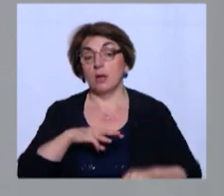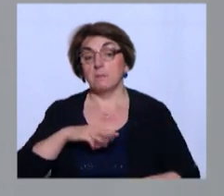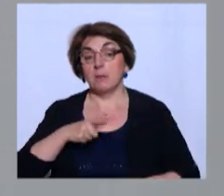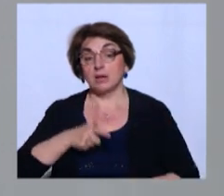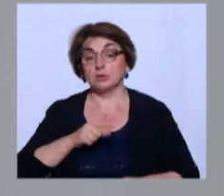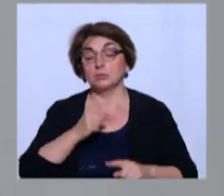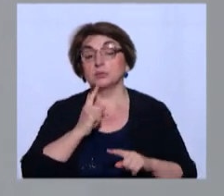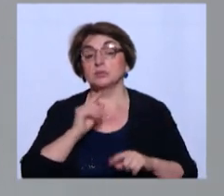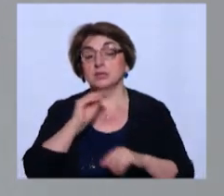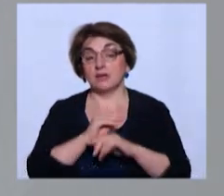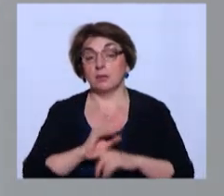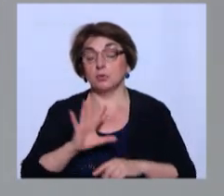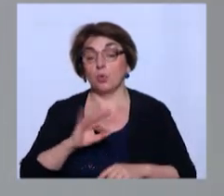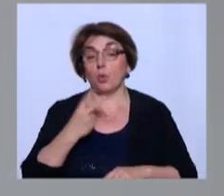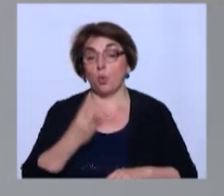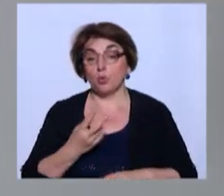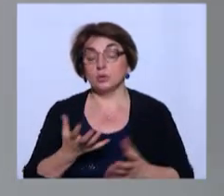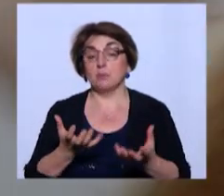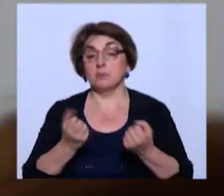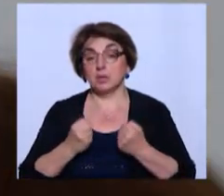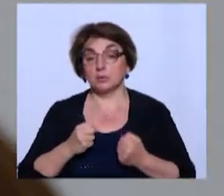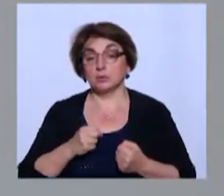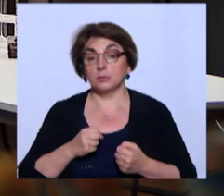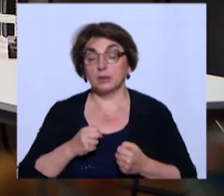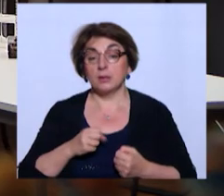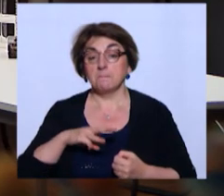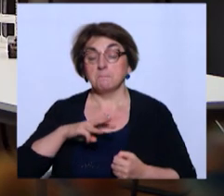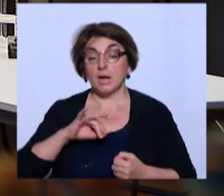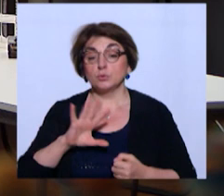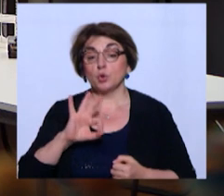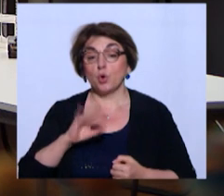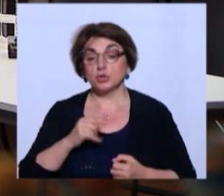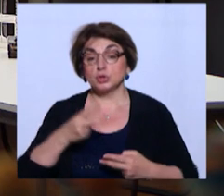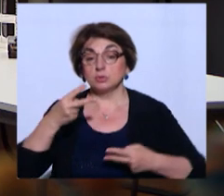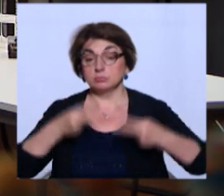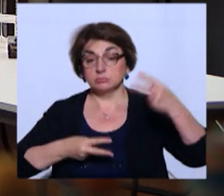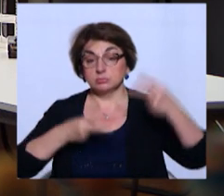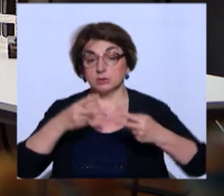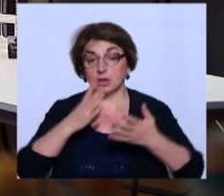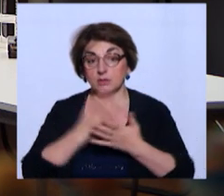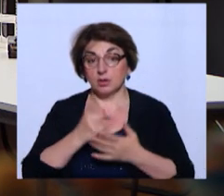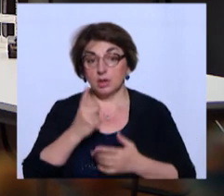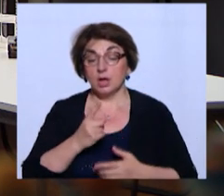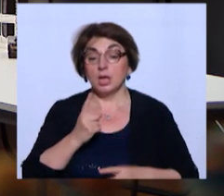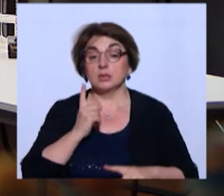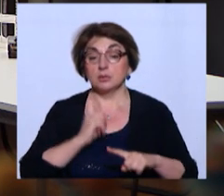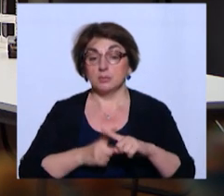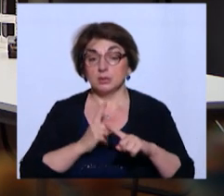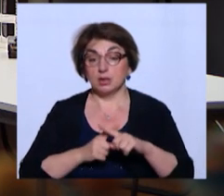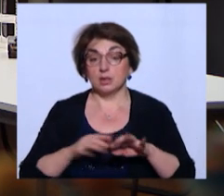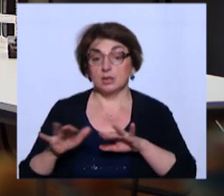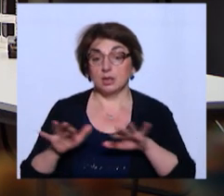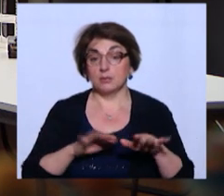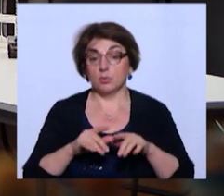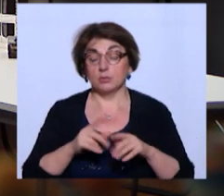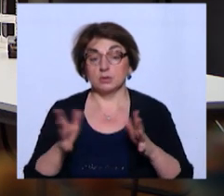მიიღება მაგნიუმის ოქსიდი და დავწერთ წყალთან ურთიერთქმედების წვის მხოლოდ ერთ მეტალთან რეაქციას,